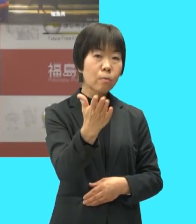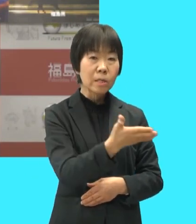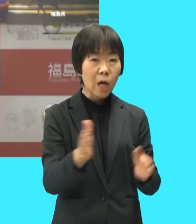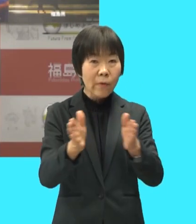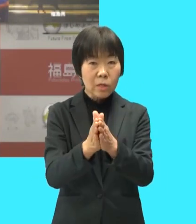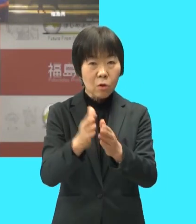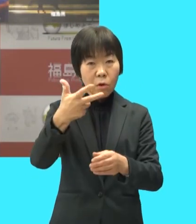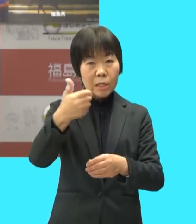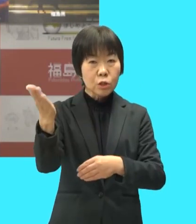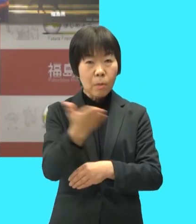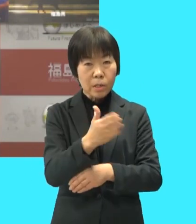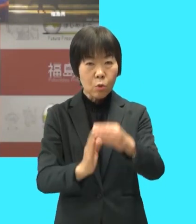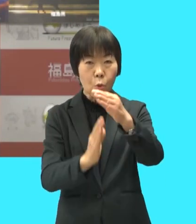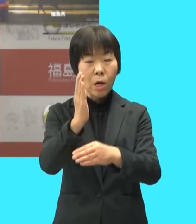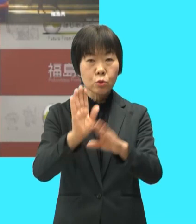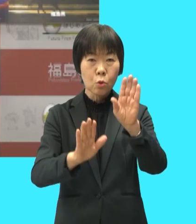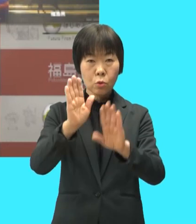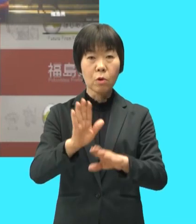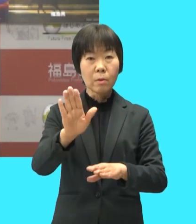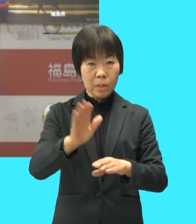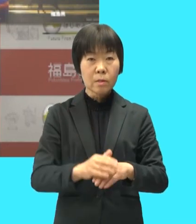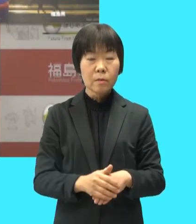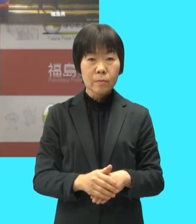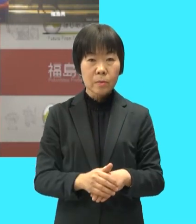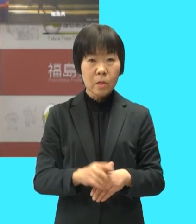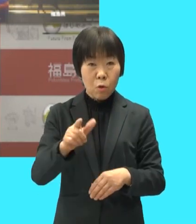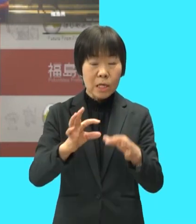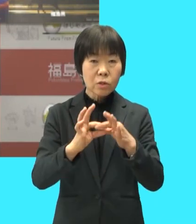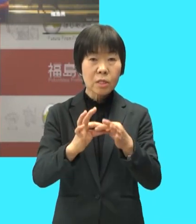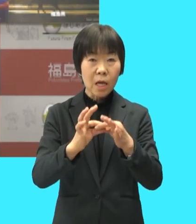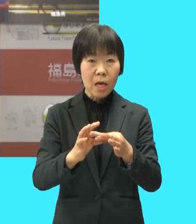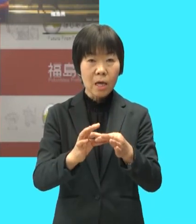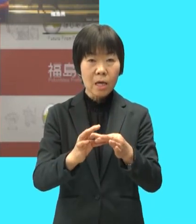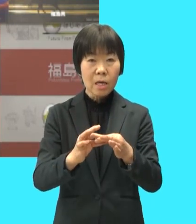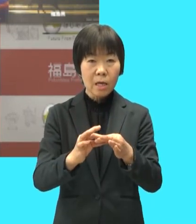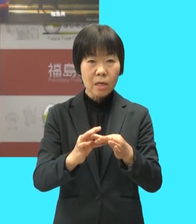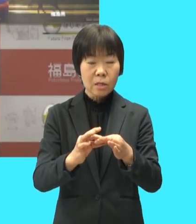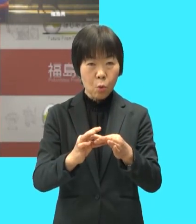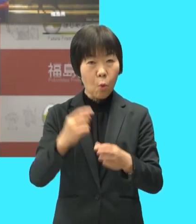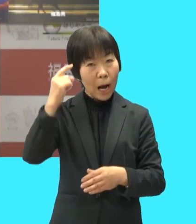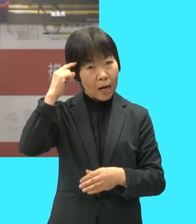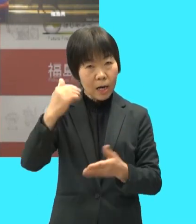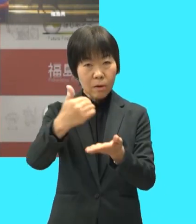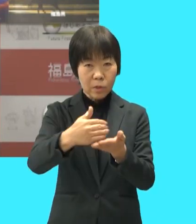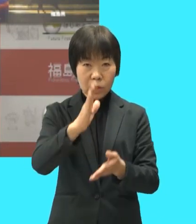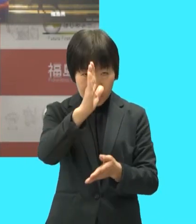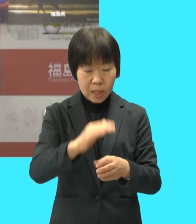せると7割を超えるような状況です。これについての、知事のお考えをお聞かせ